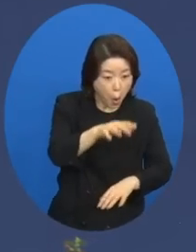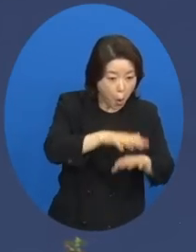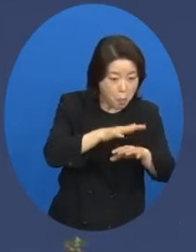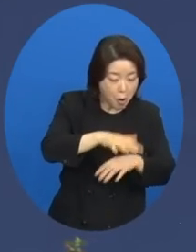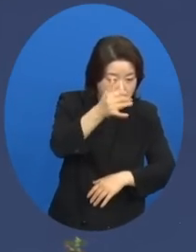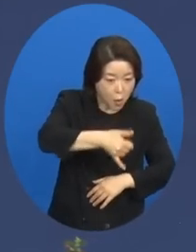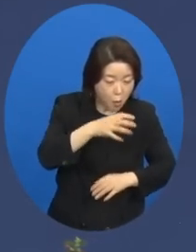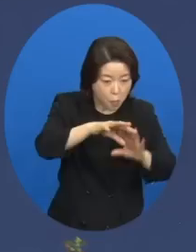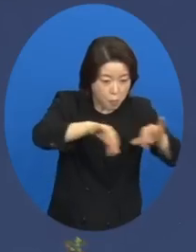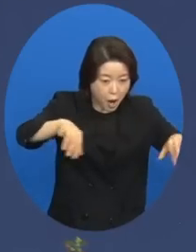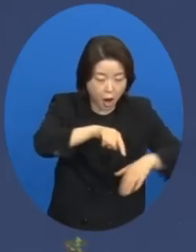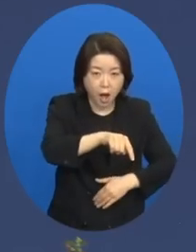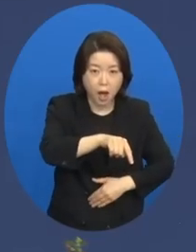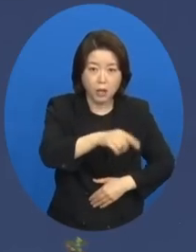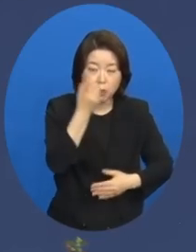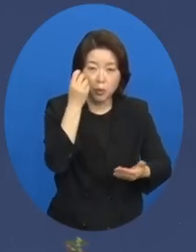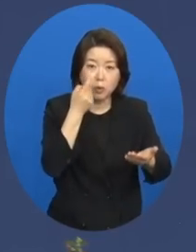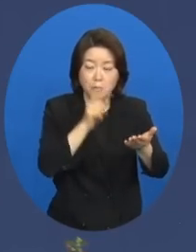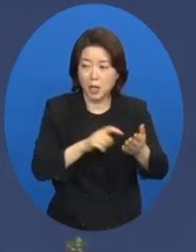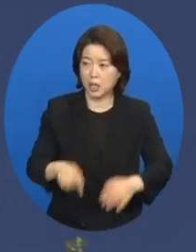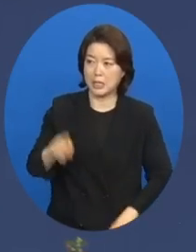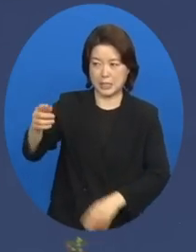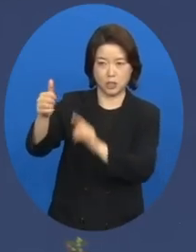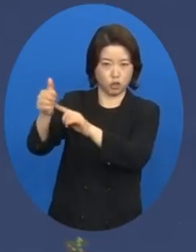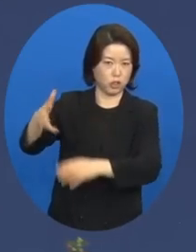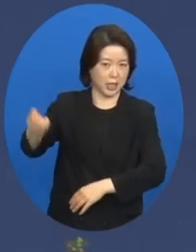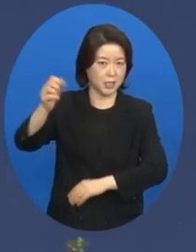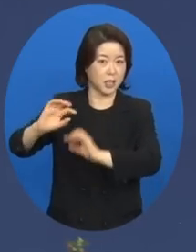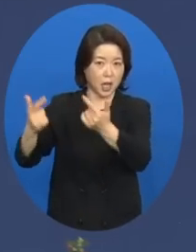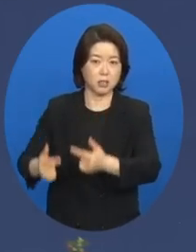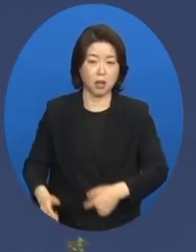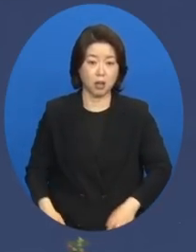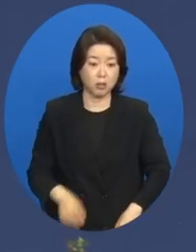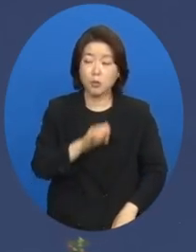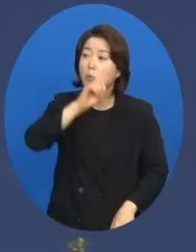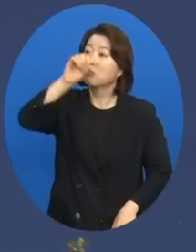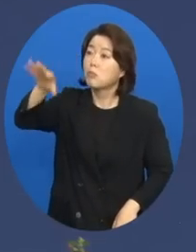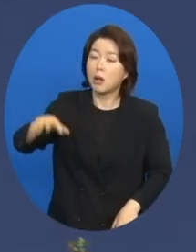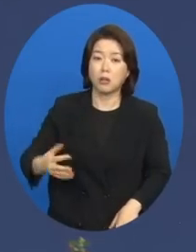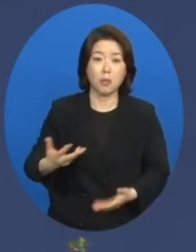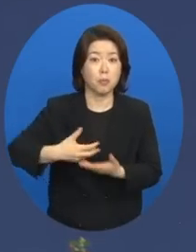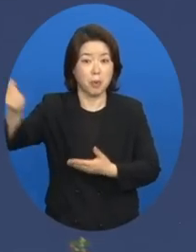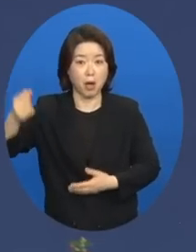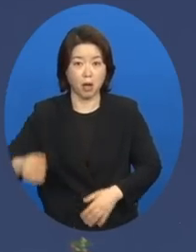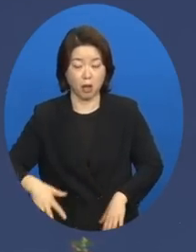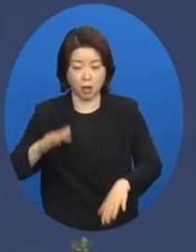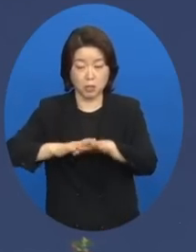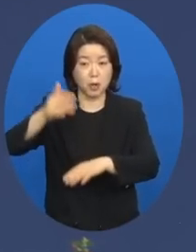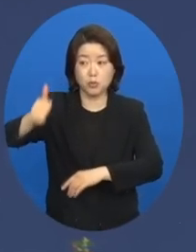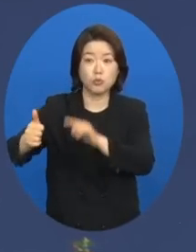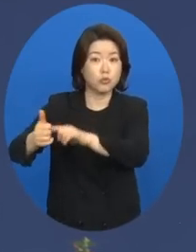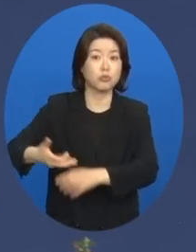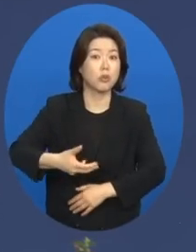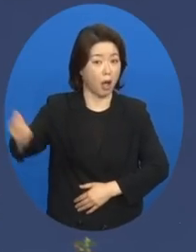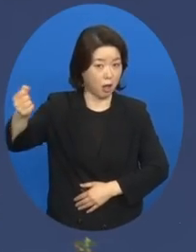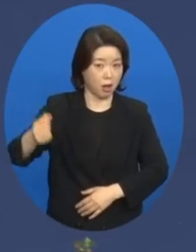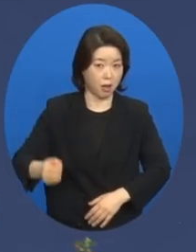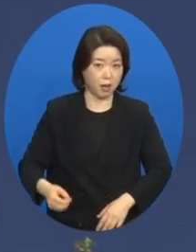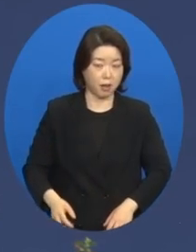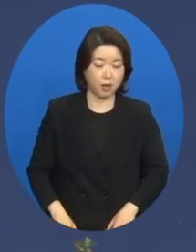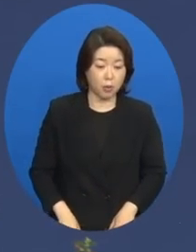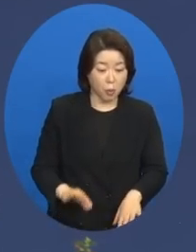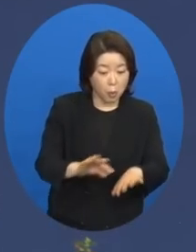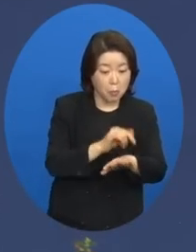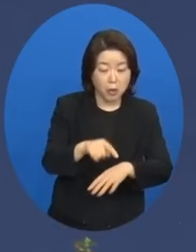순진하게 주인에게 가면 사실 주인 거 아니잖아요. 그런데 뺏기는 거야. 일단은 밭은 주인 거니까 그냥 뭐 그냥 반지